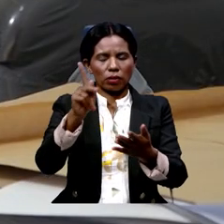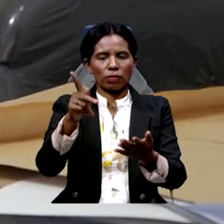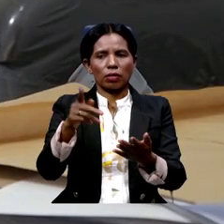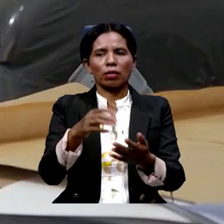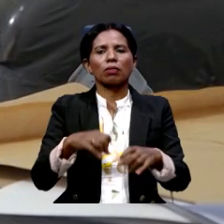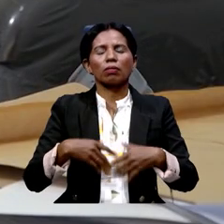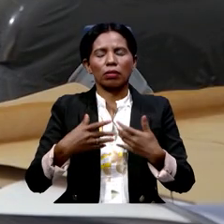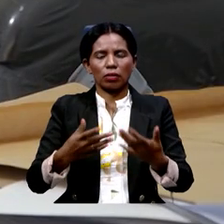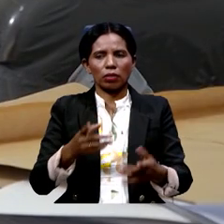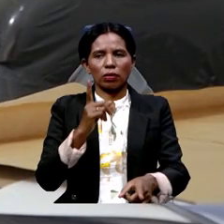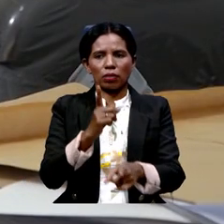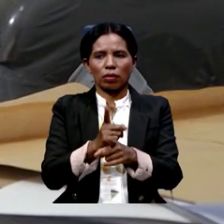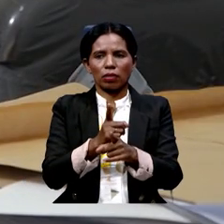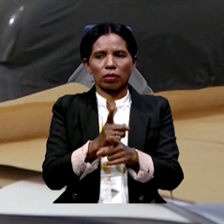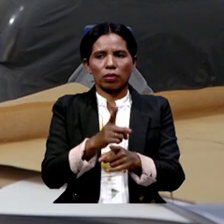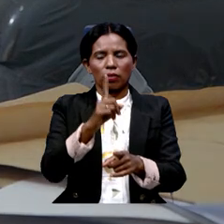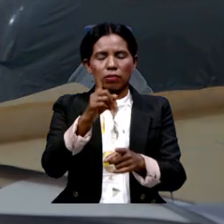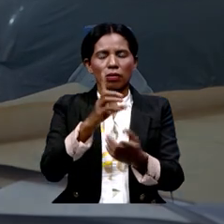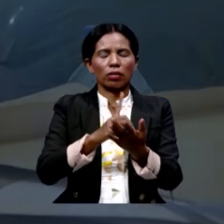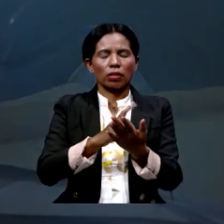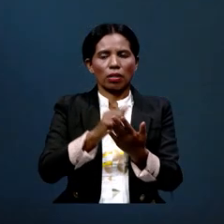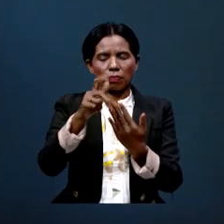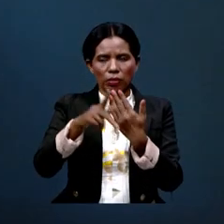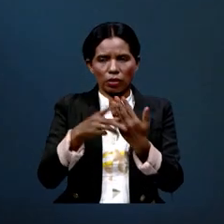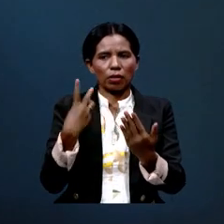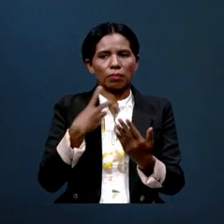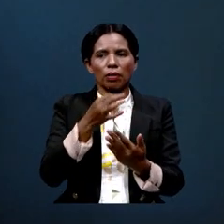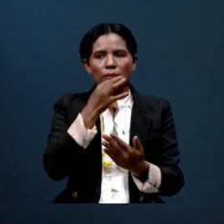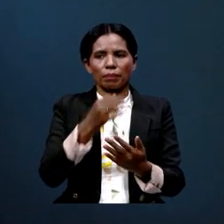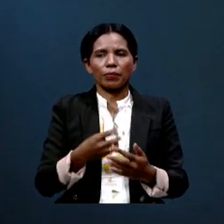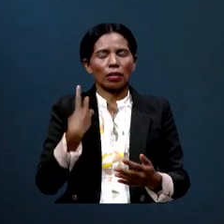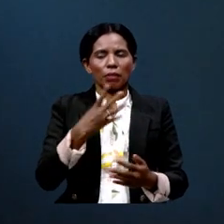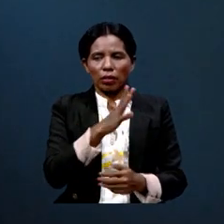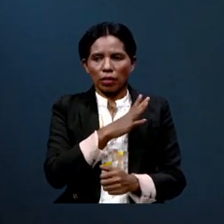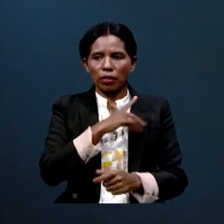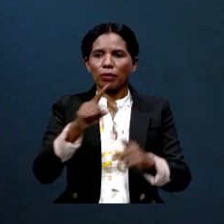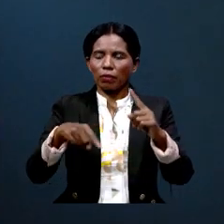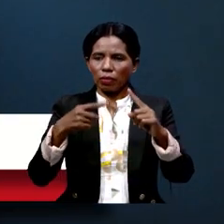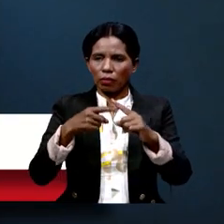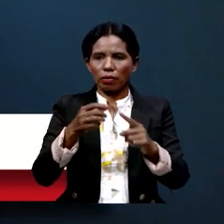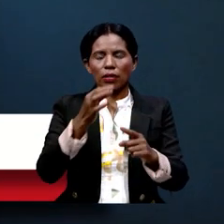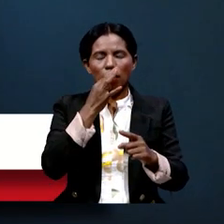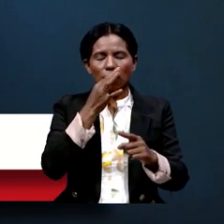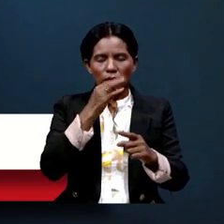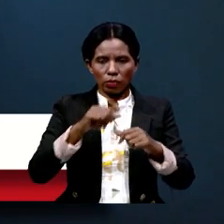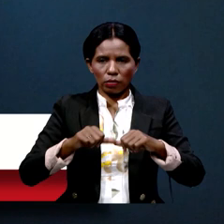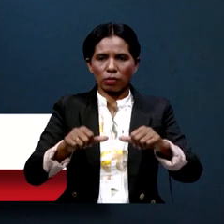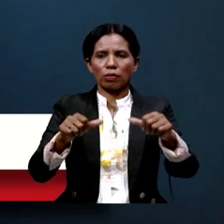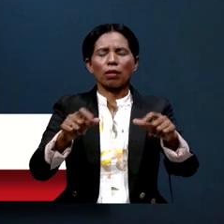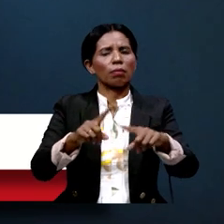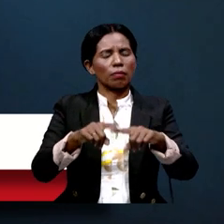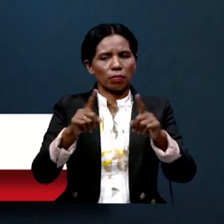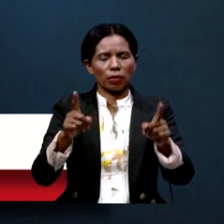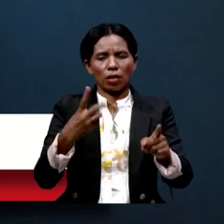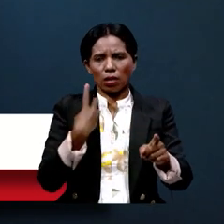nu sama iz lolos dia onde abril ne ami han mejal nu kata ide ne ami hin kata gwen hira merenda to la o mai be tur